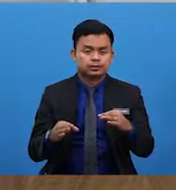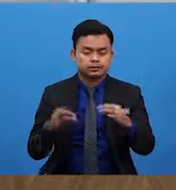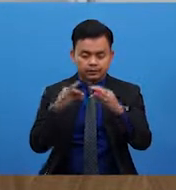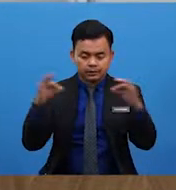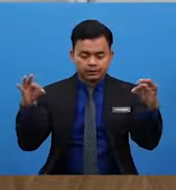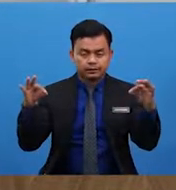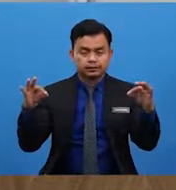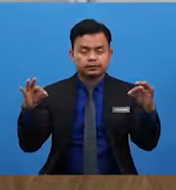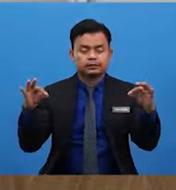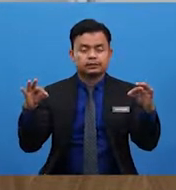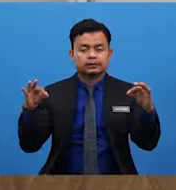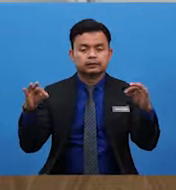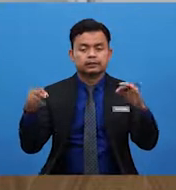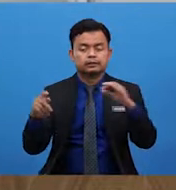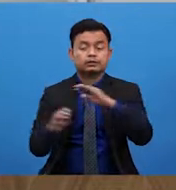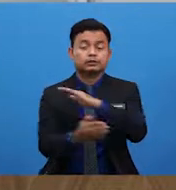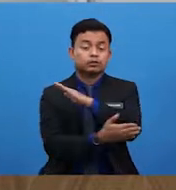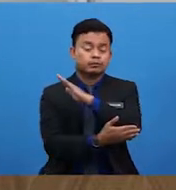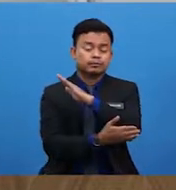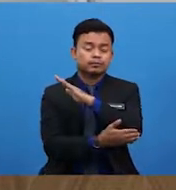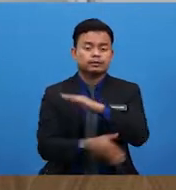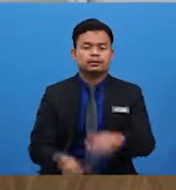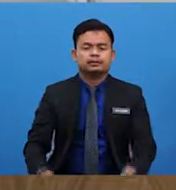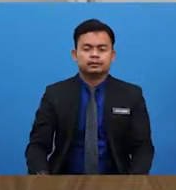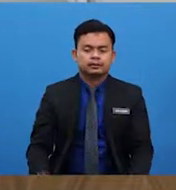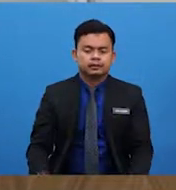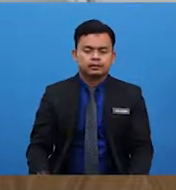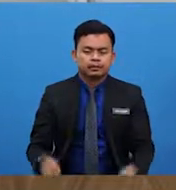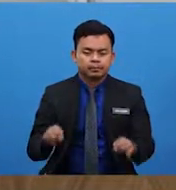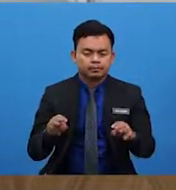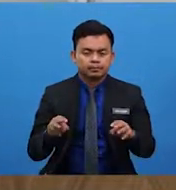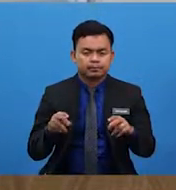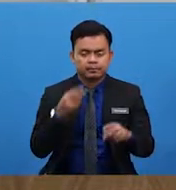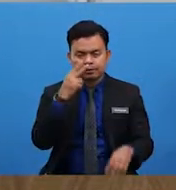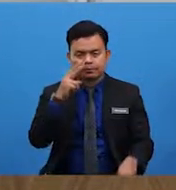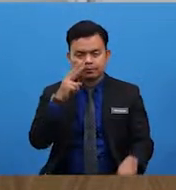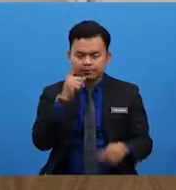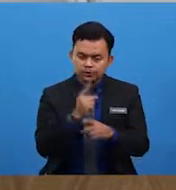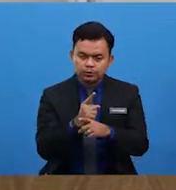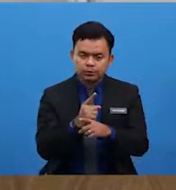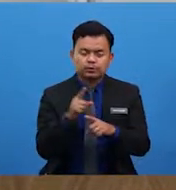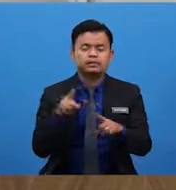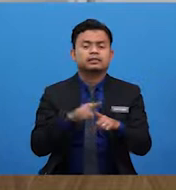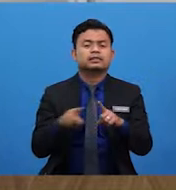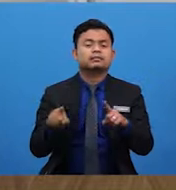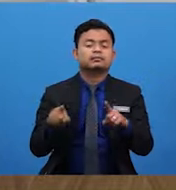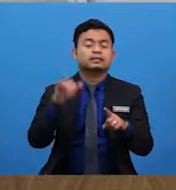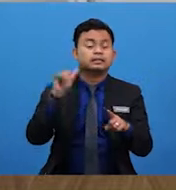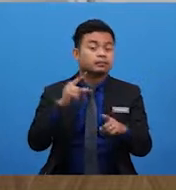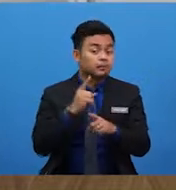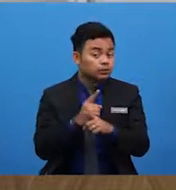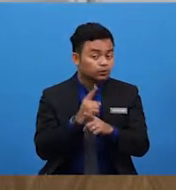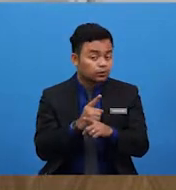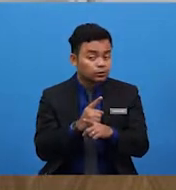satu lukis pilih attend seperti keadaan sebenarnya ataupun curling walhi hanyalah kemahiran melukis